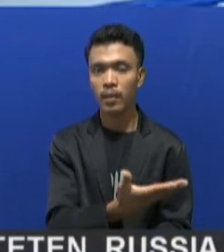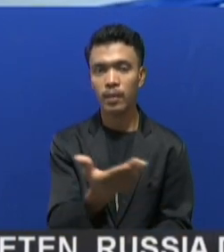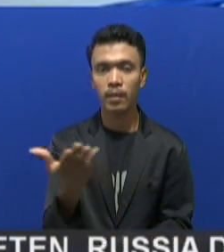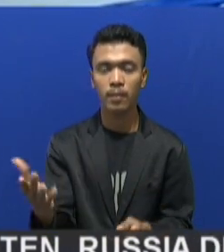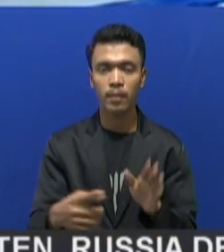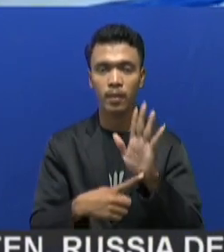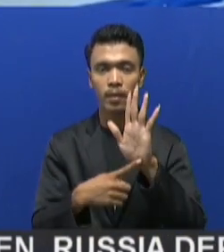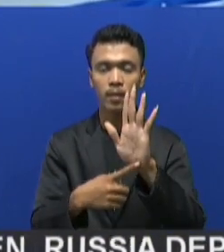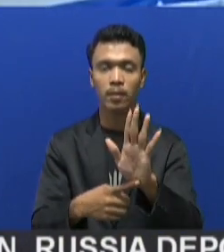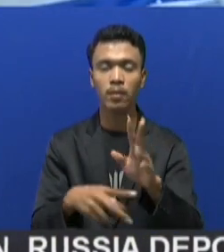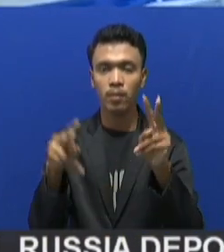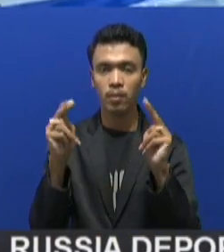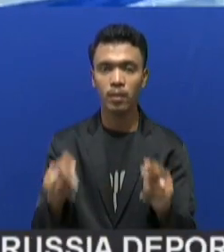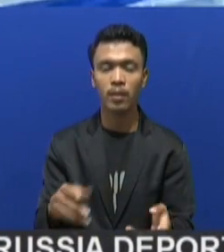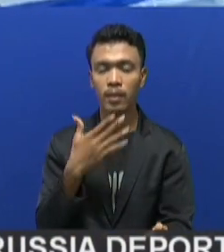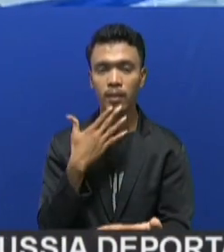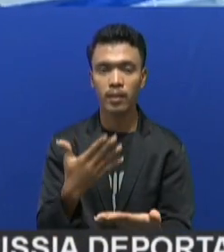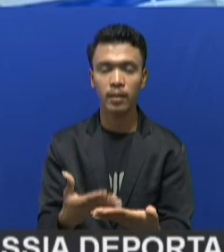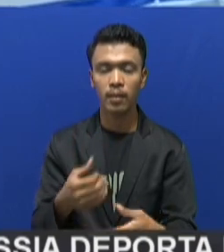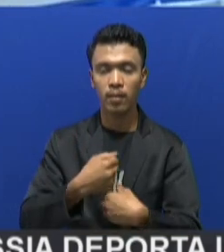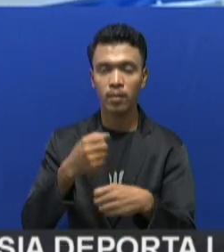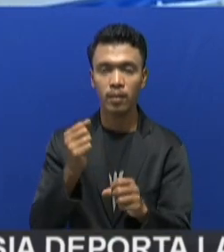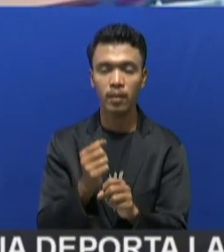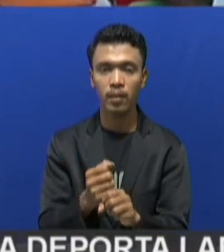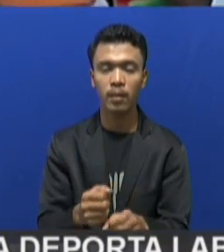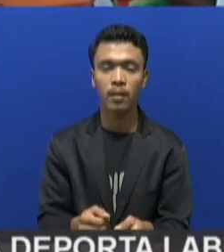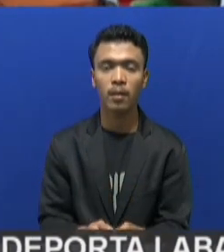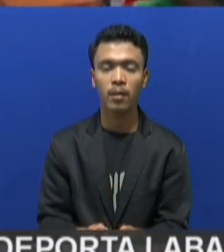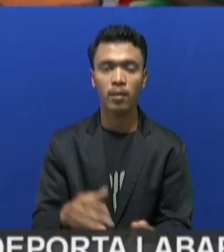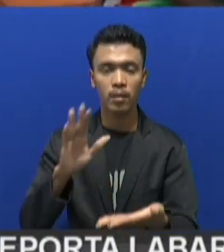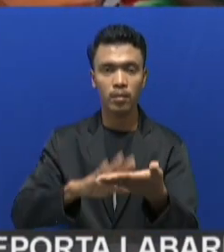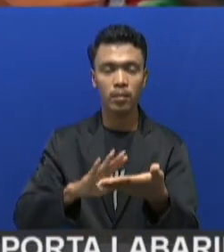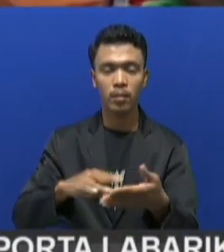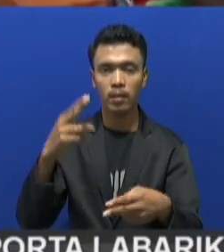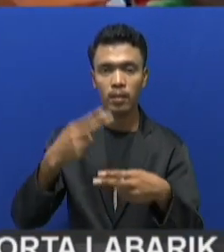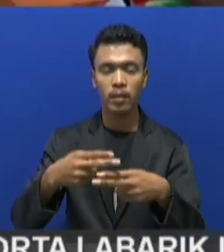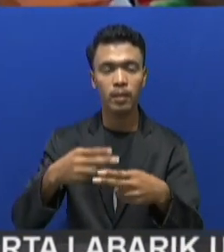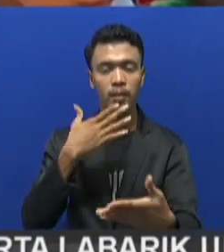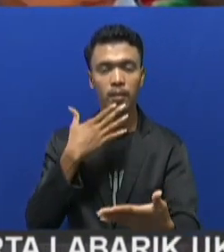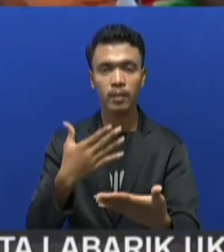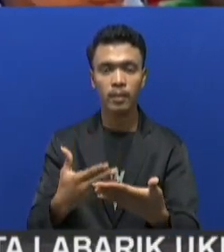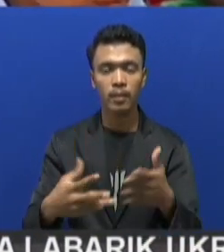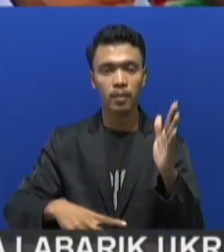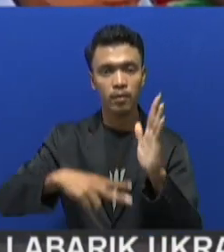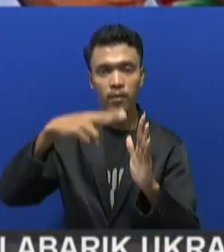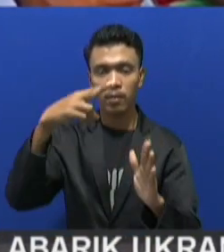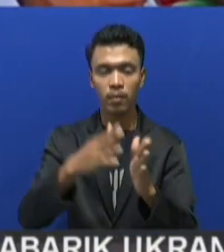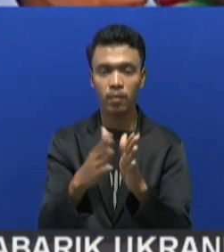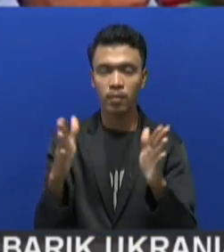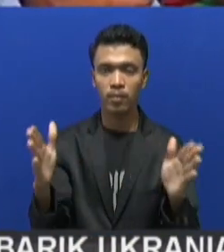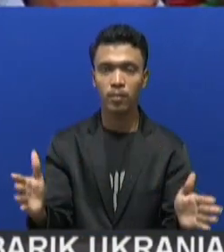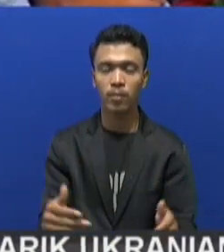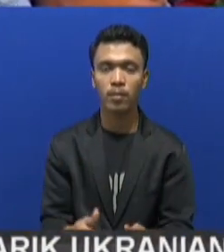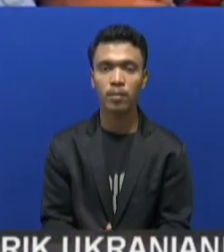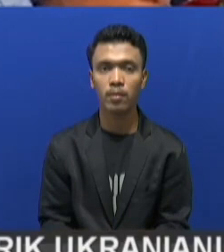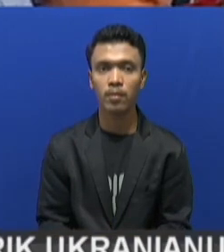iminya kreatif re ini inovasi awal le halo mori sekolah re nara ini kalau bot tani mar kaya re